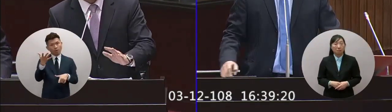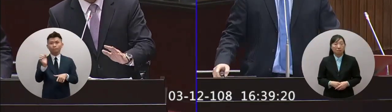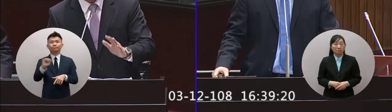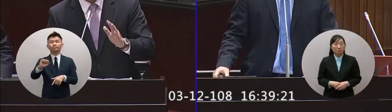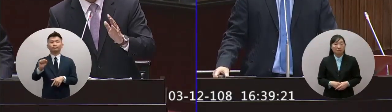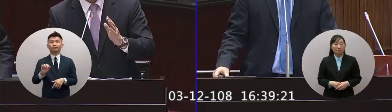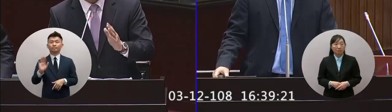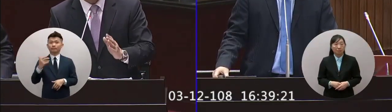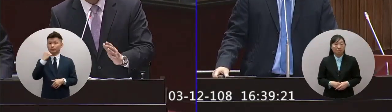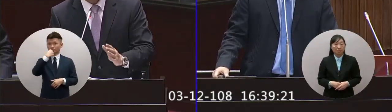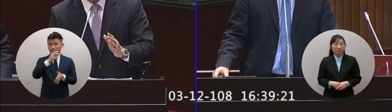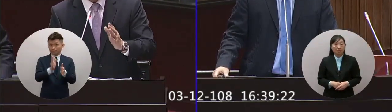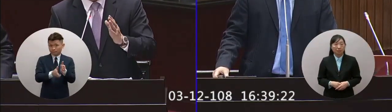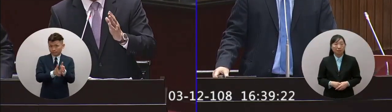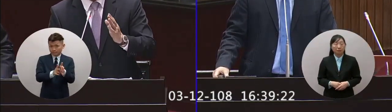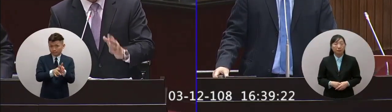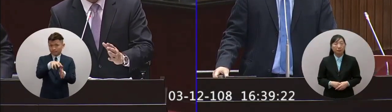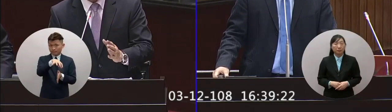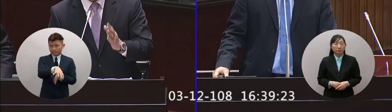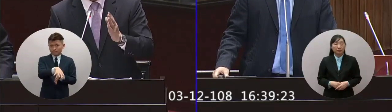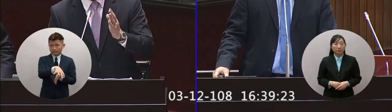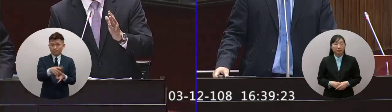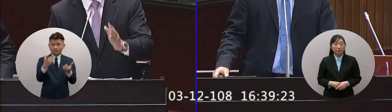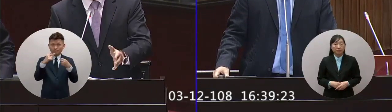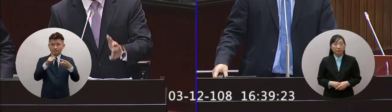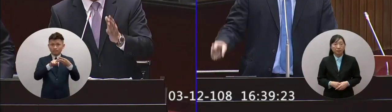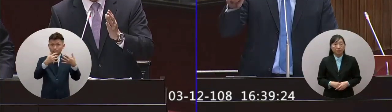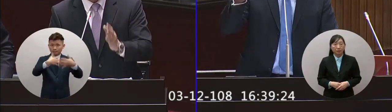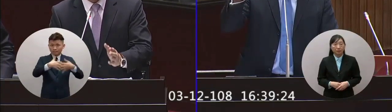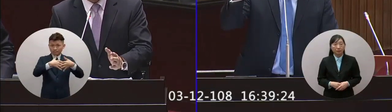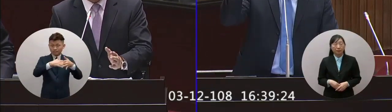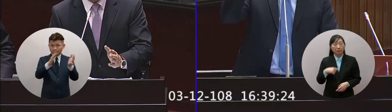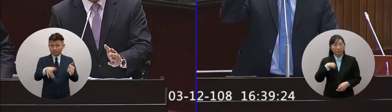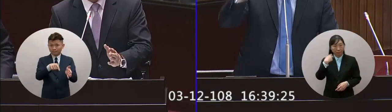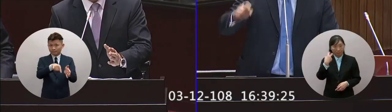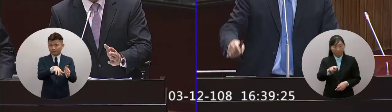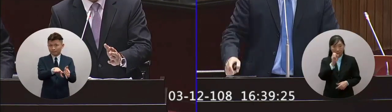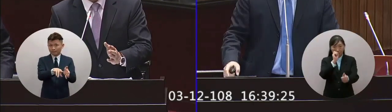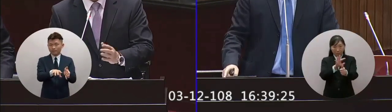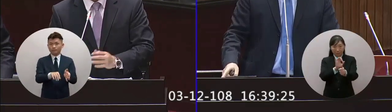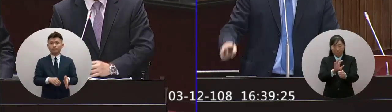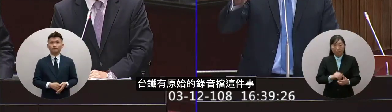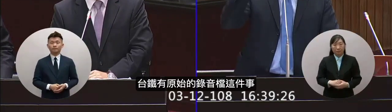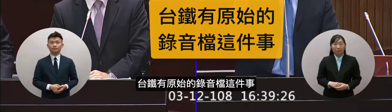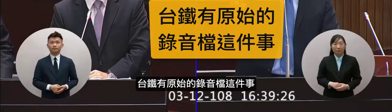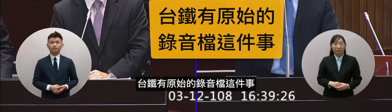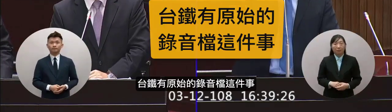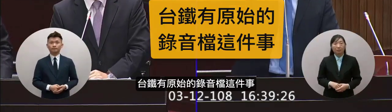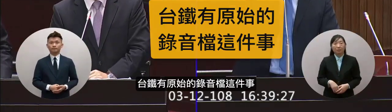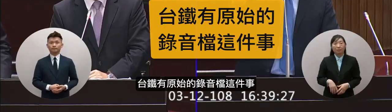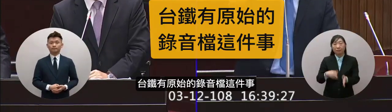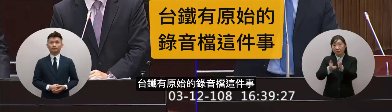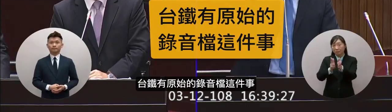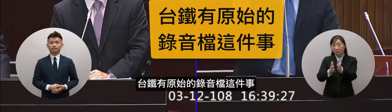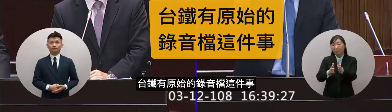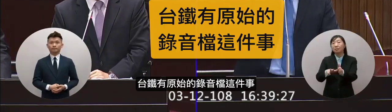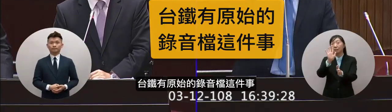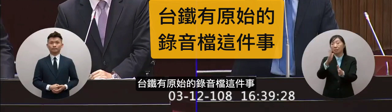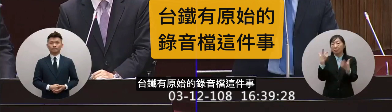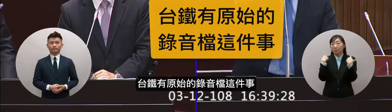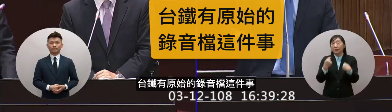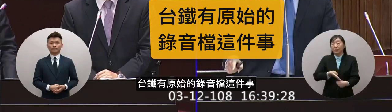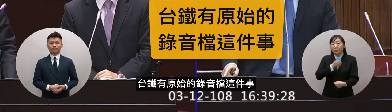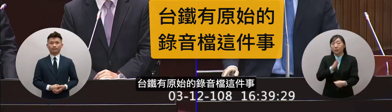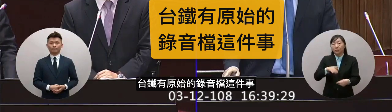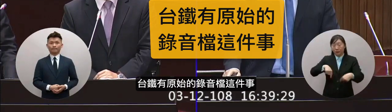因为台铁有原来主机里面的 我再跟部长讲一次哈，台铁有原始的录